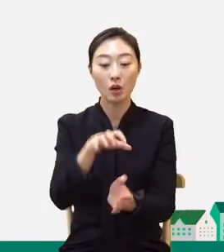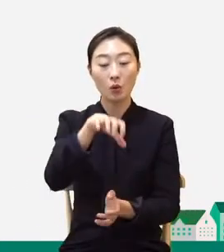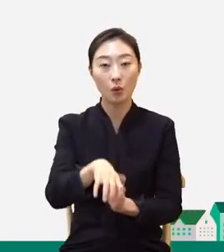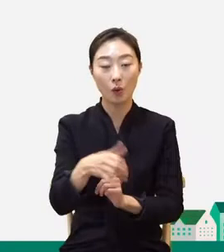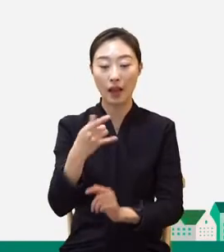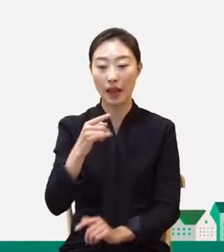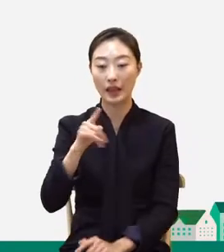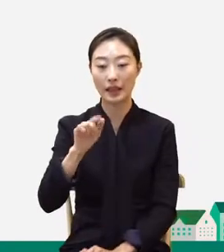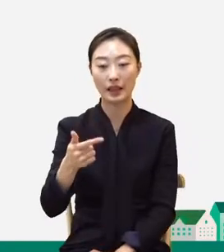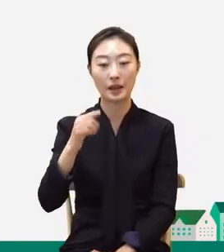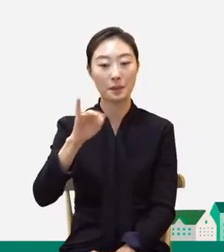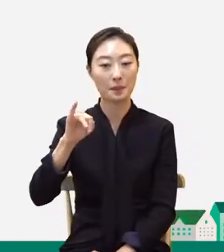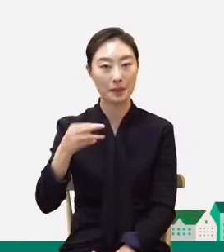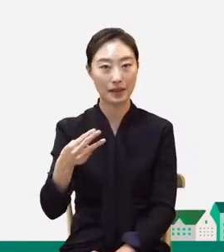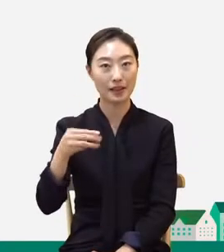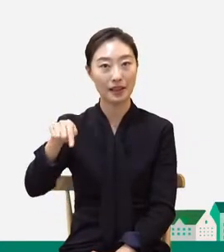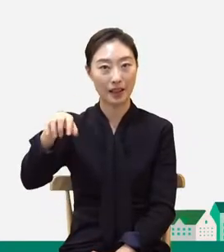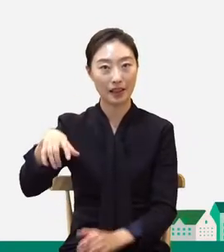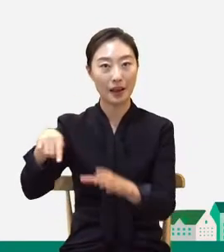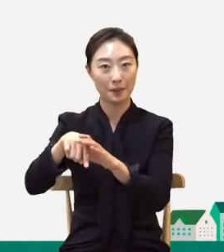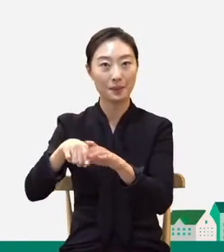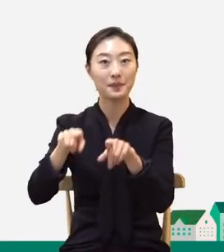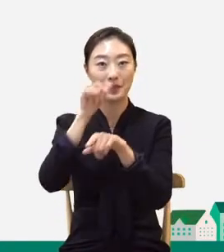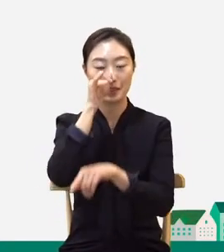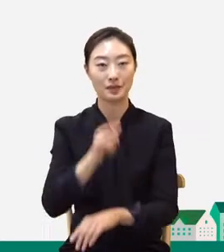해당빌에 있습니다.